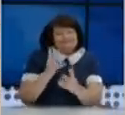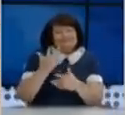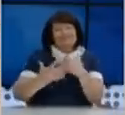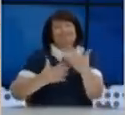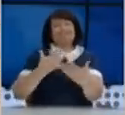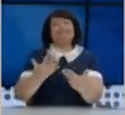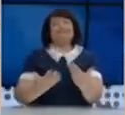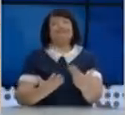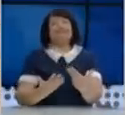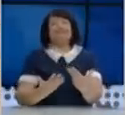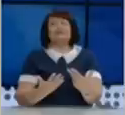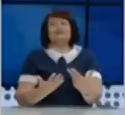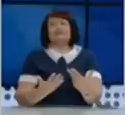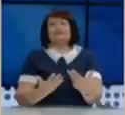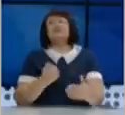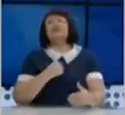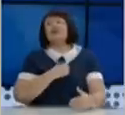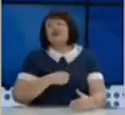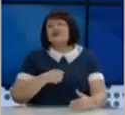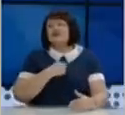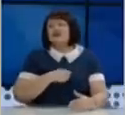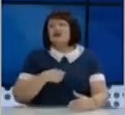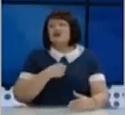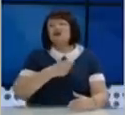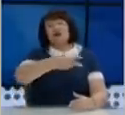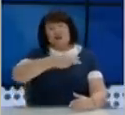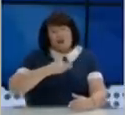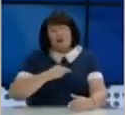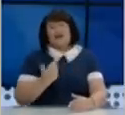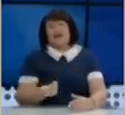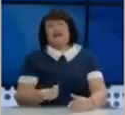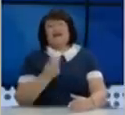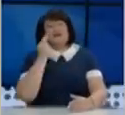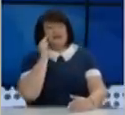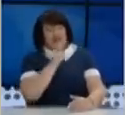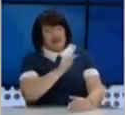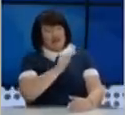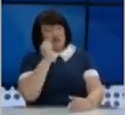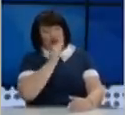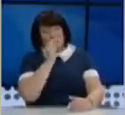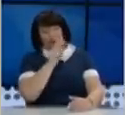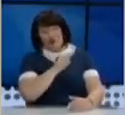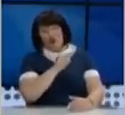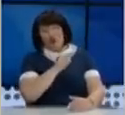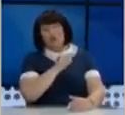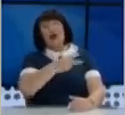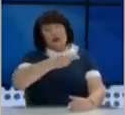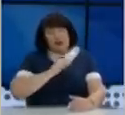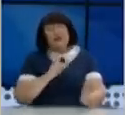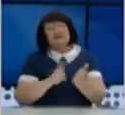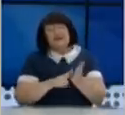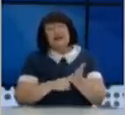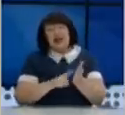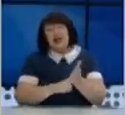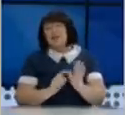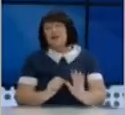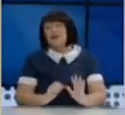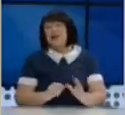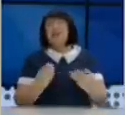αναζωογονούνται. Κύριε Μητσοτάκη, θα μας απαντήσετε. Θα μας απαντήσετε και θα έπρεπε να ήσταν